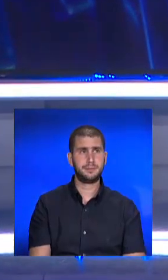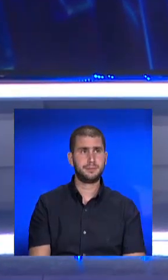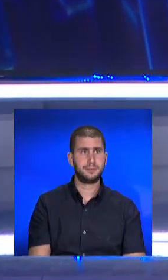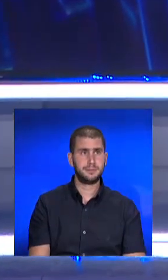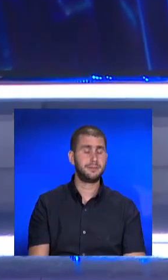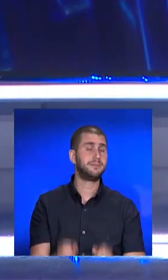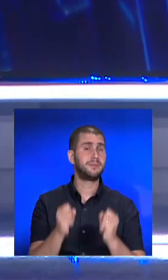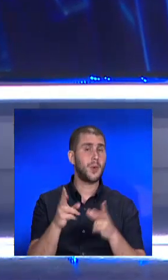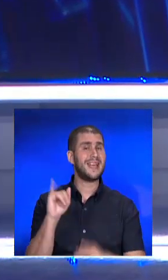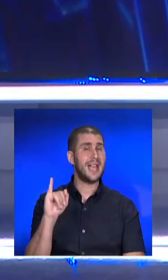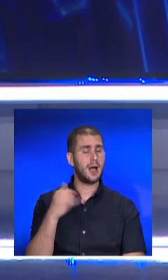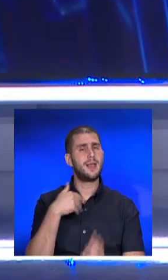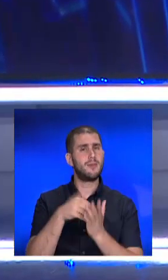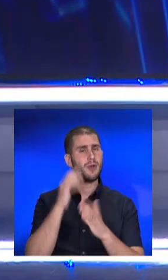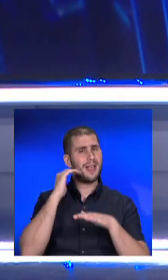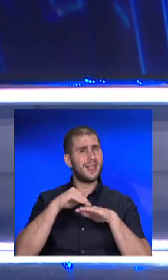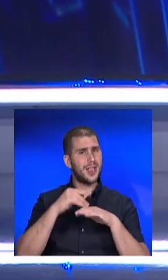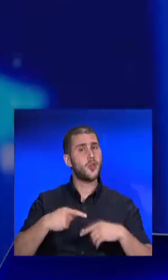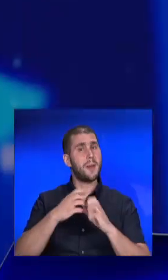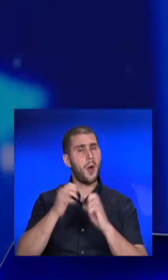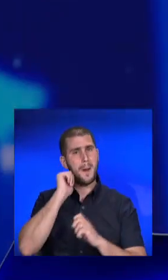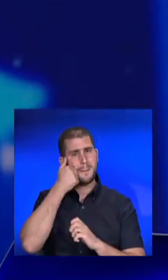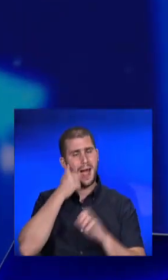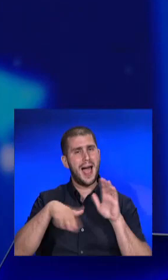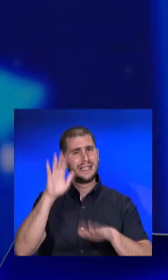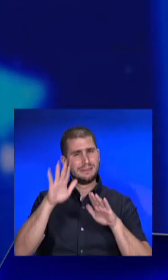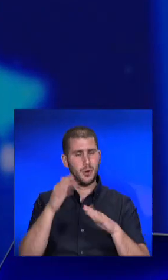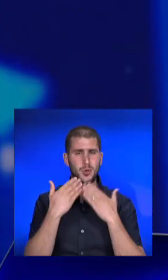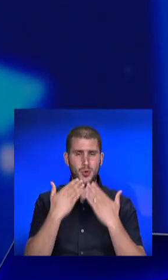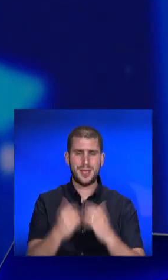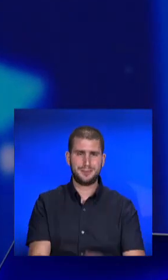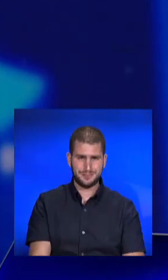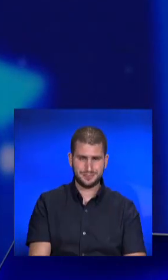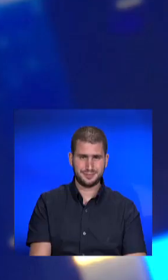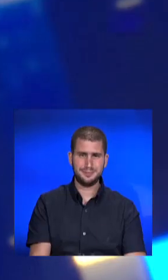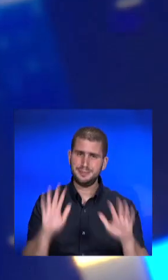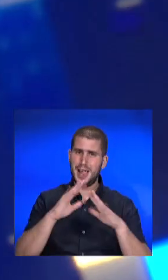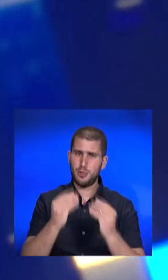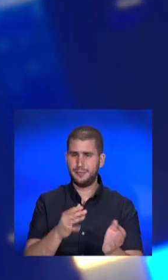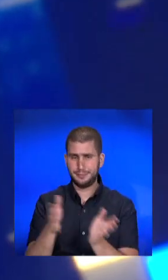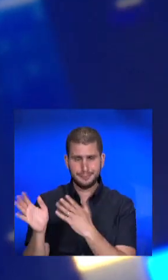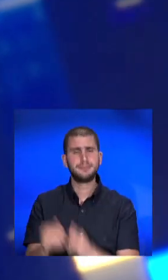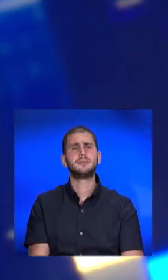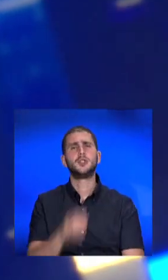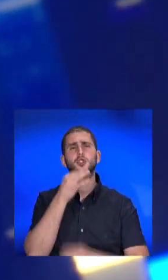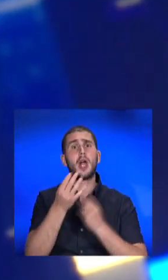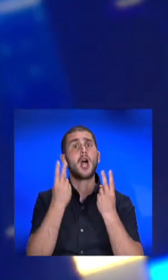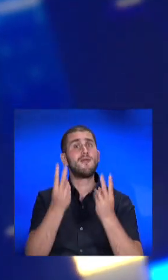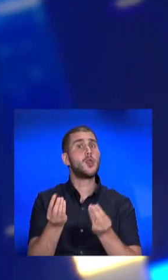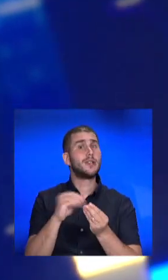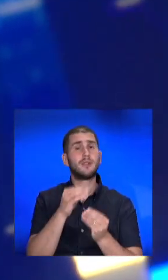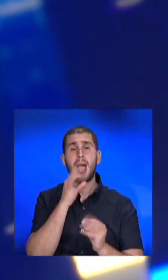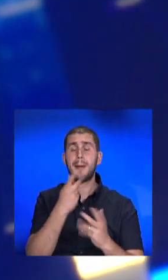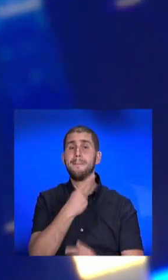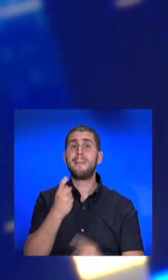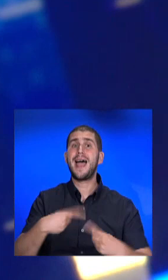כן, יערה. טוב, אז נמשיך להתעדכן, יום ארוך מחר, הצבעות ועניינים. תודה רבה. תודה. לילה טוב. עוד שאלה חשובה היא, האם 100 ימים